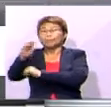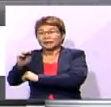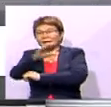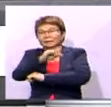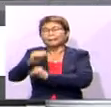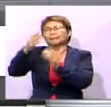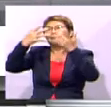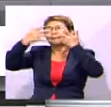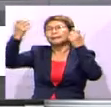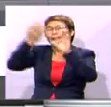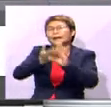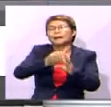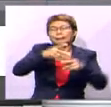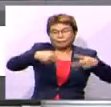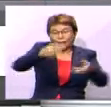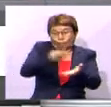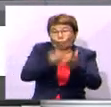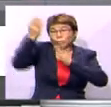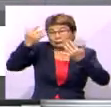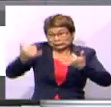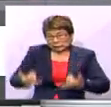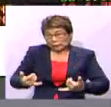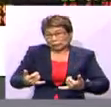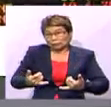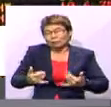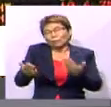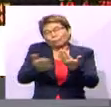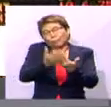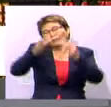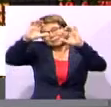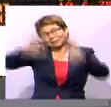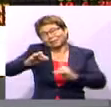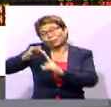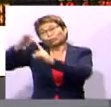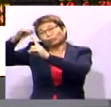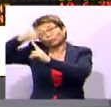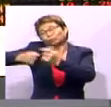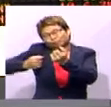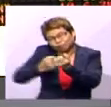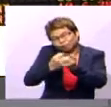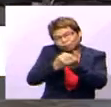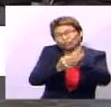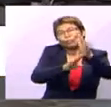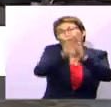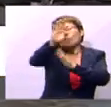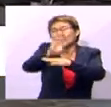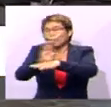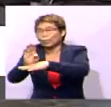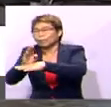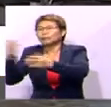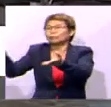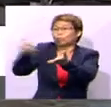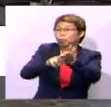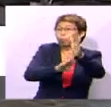dan Maybank. Pasaran modal negara yang kini merupakan pemudah cara utama untuk membiayai pertumbuhan perniagaan